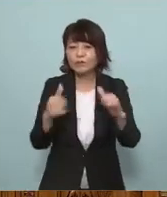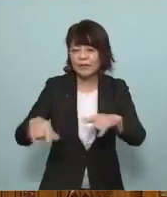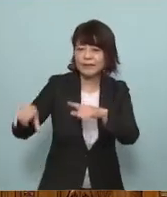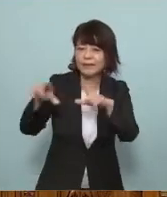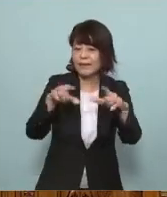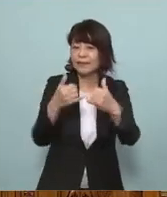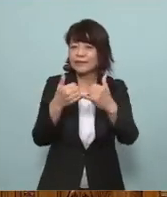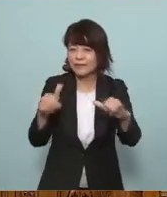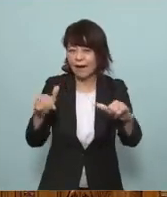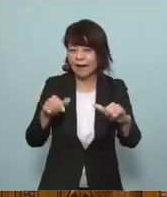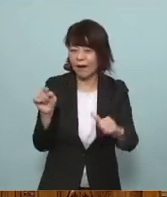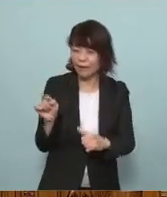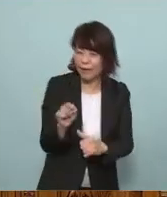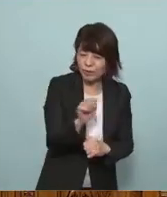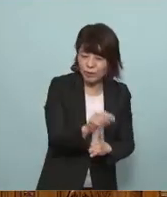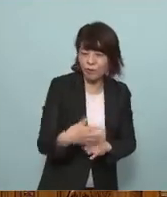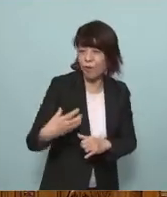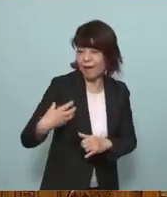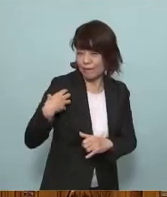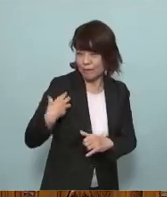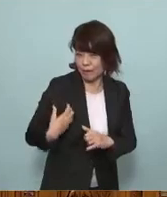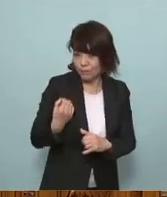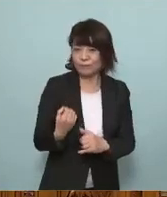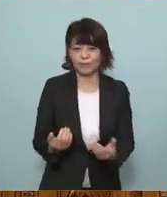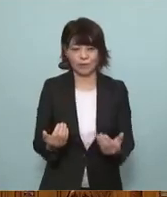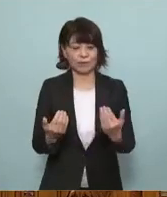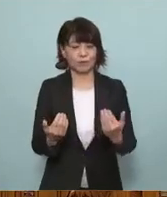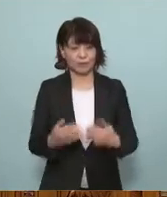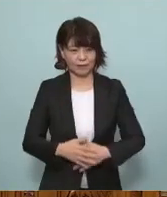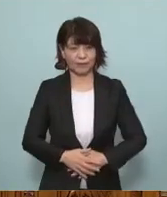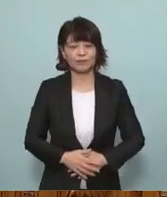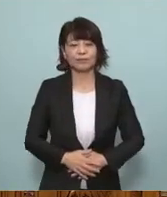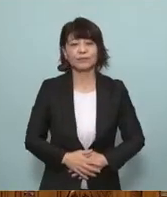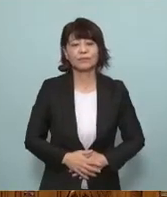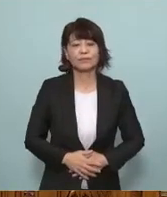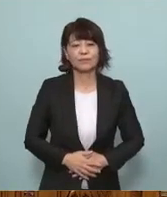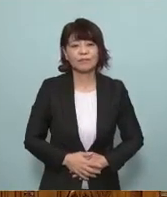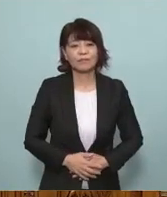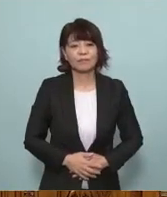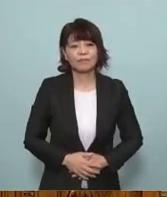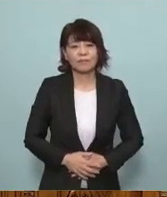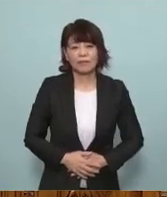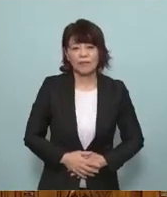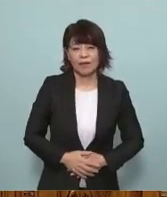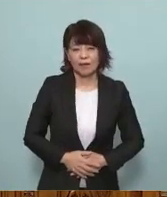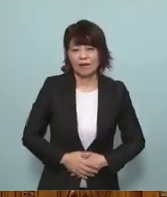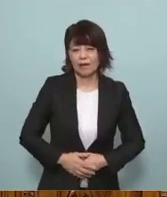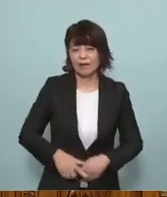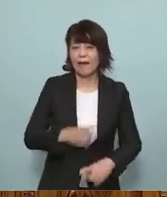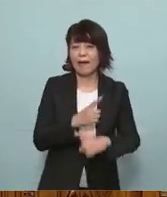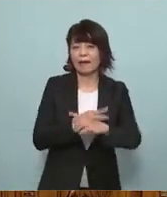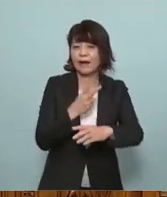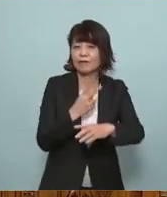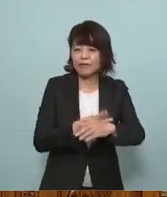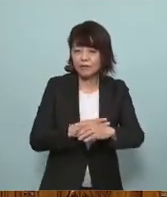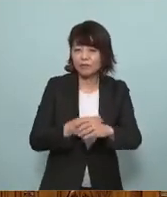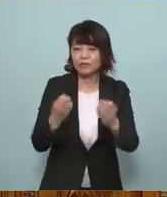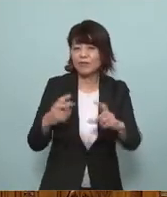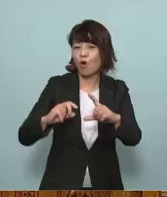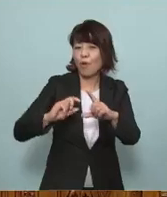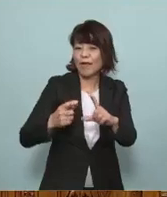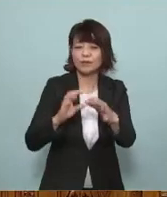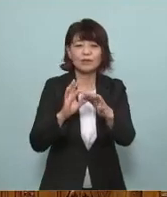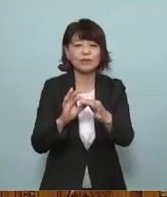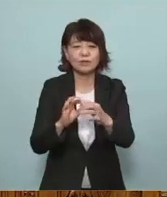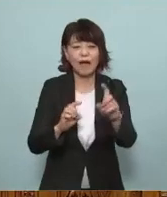活者がそれぞれの役割を果たすことが重要です。科学技術、イノベーションについては、